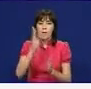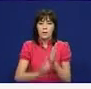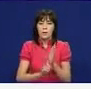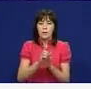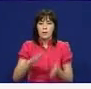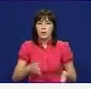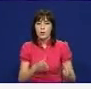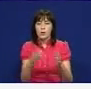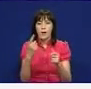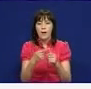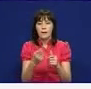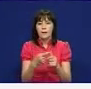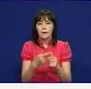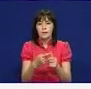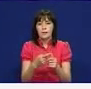атты